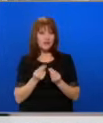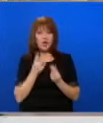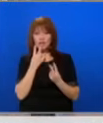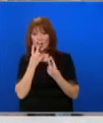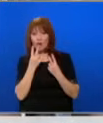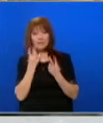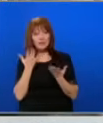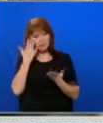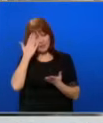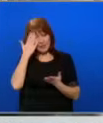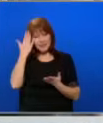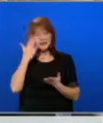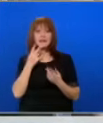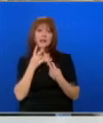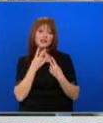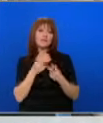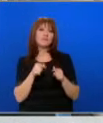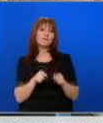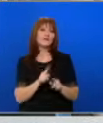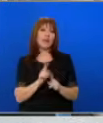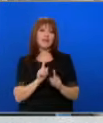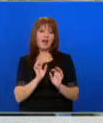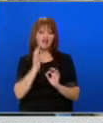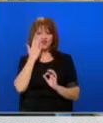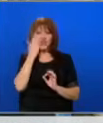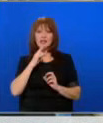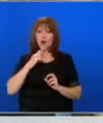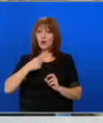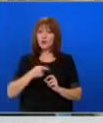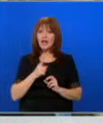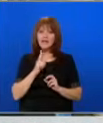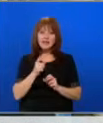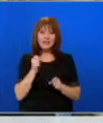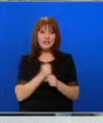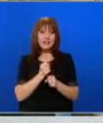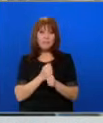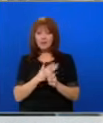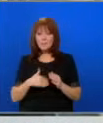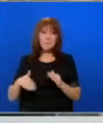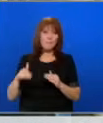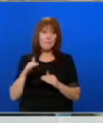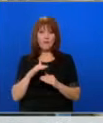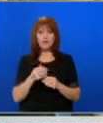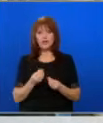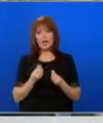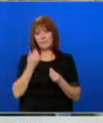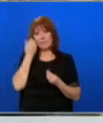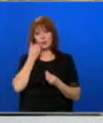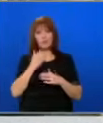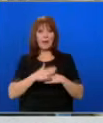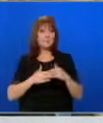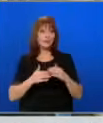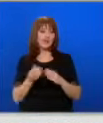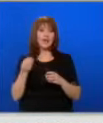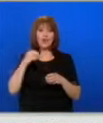погледнем реалността, ще видим, че това не е истинския отговор. Смятам, че трябва да работим повече, за да бъдем по-добре подготвени за участие в